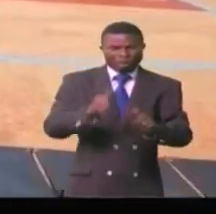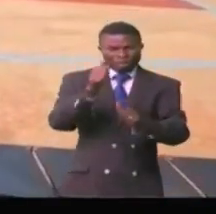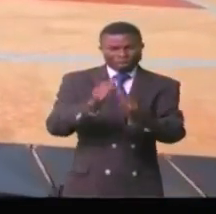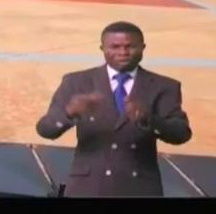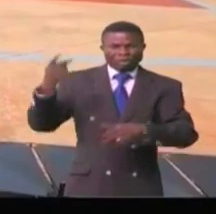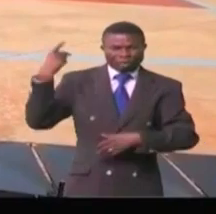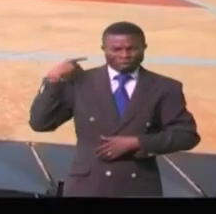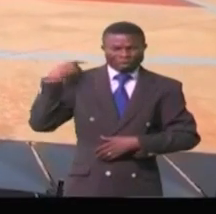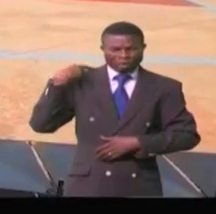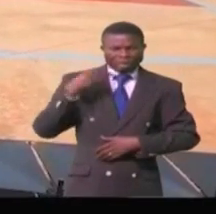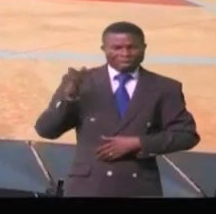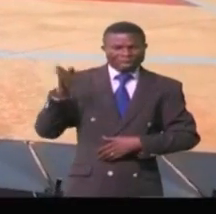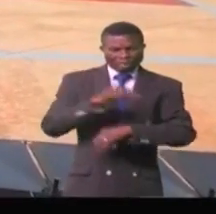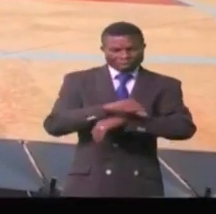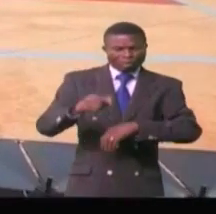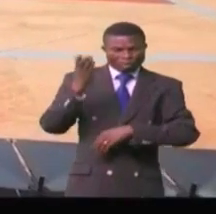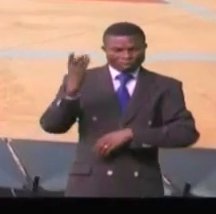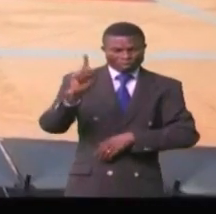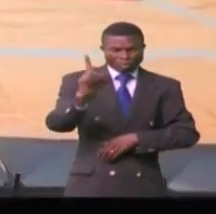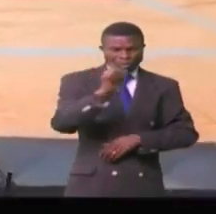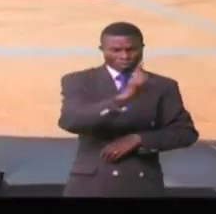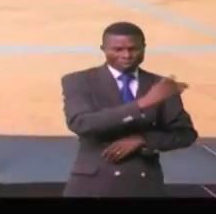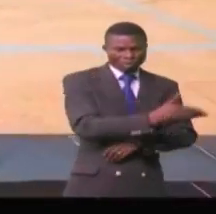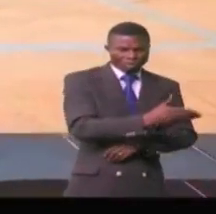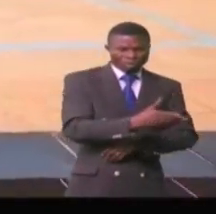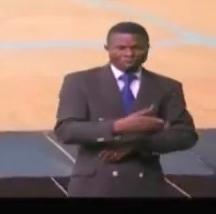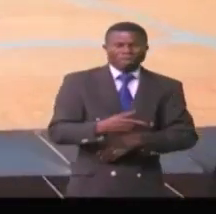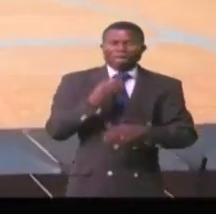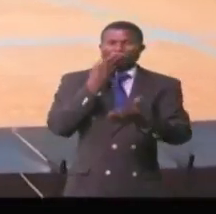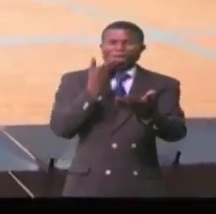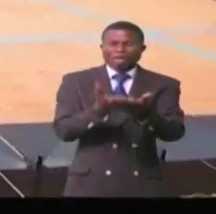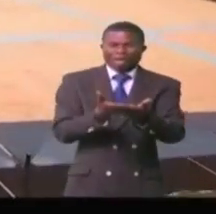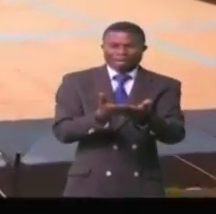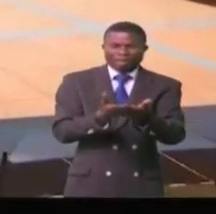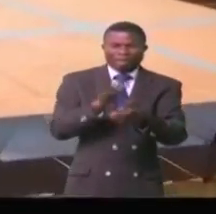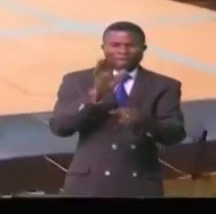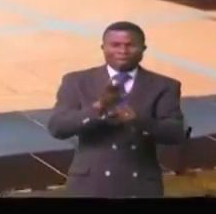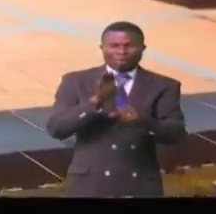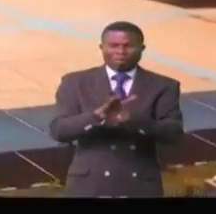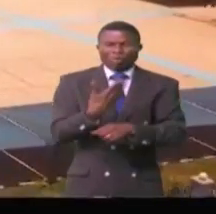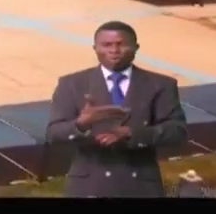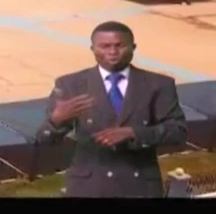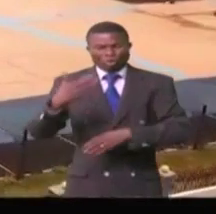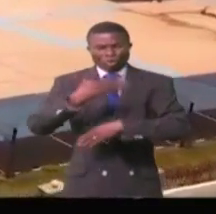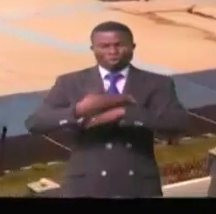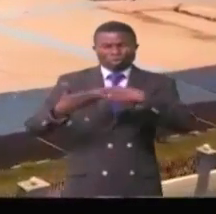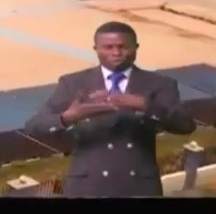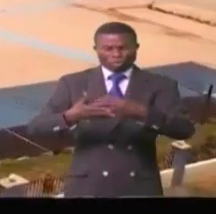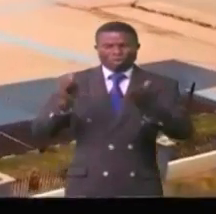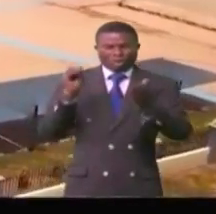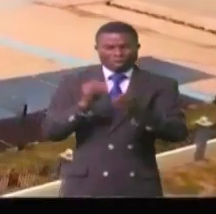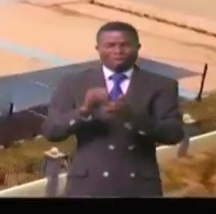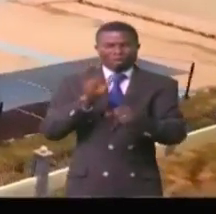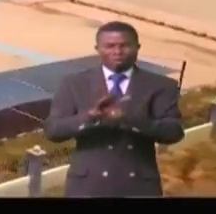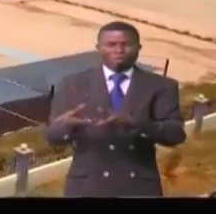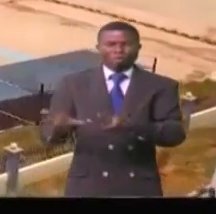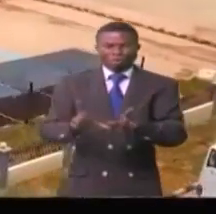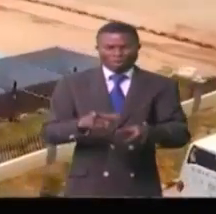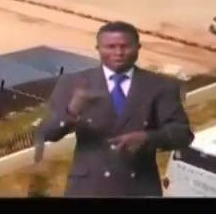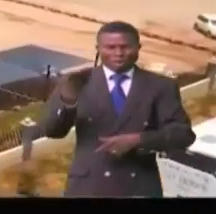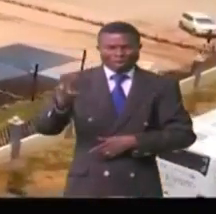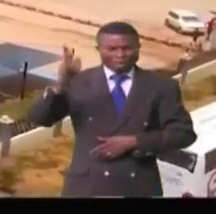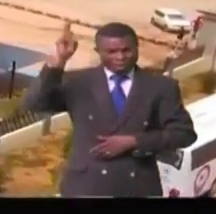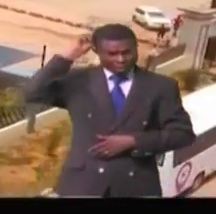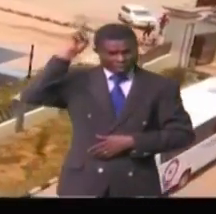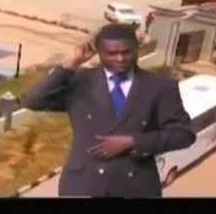député sont dotés des bureaux. Il ne s'agit là que d'un échantillon des nombreux et grands ouvrages de reconstruction et de développement des colonies